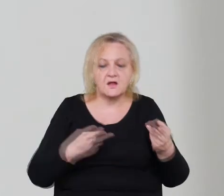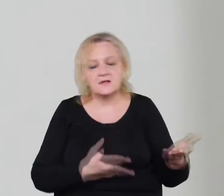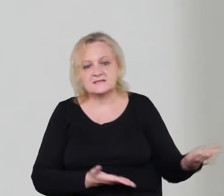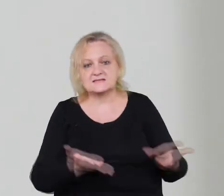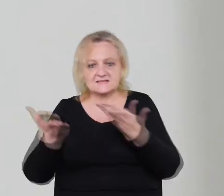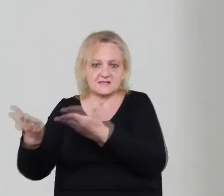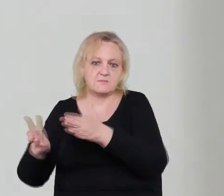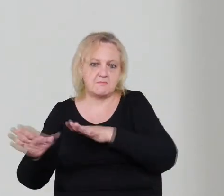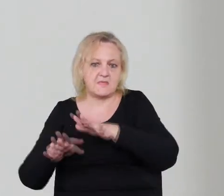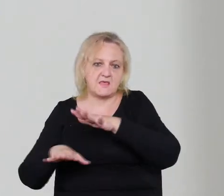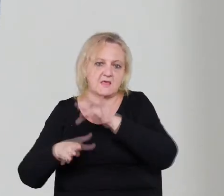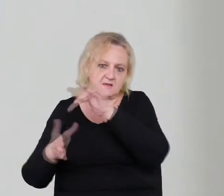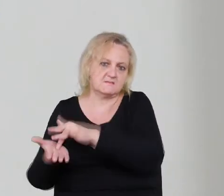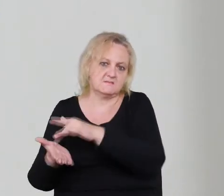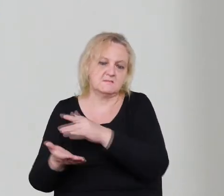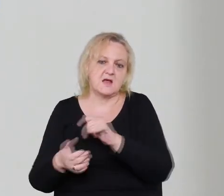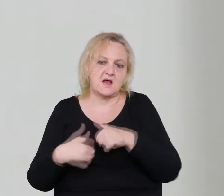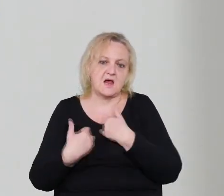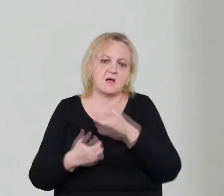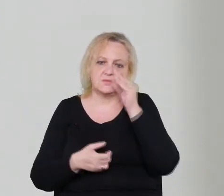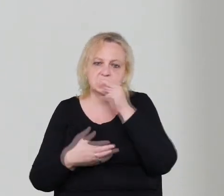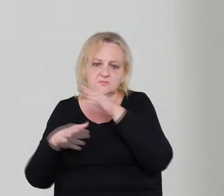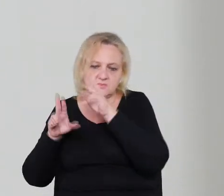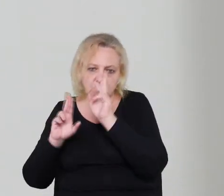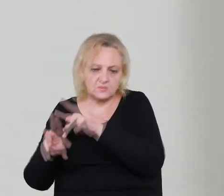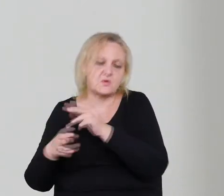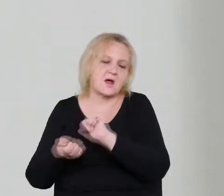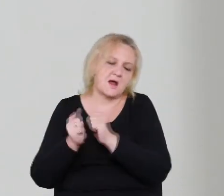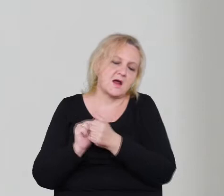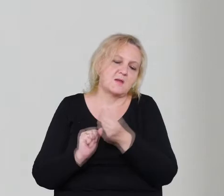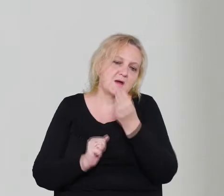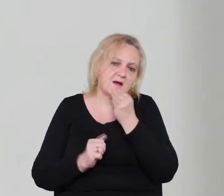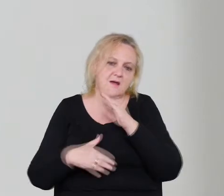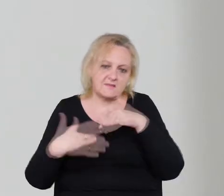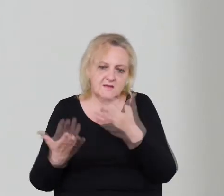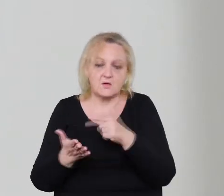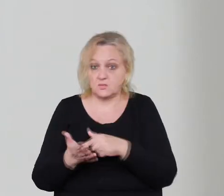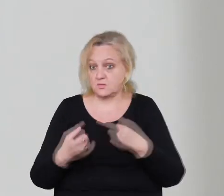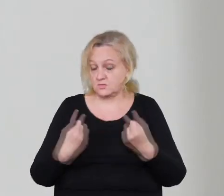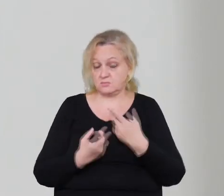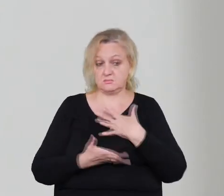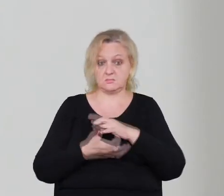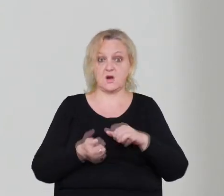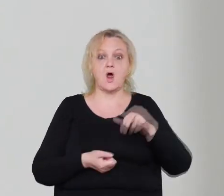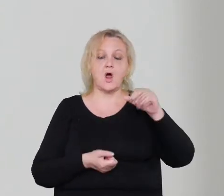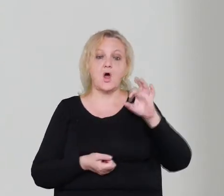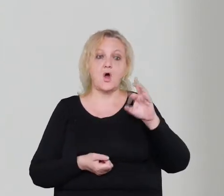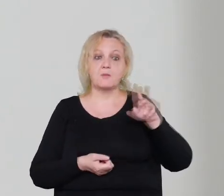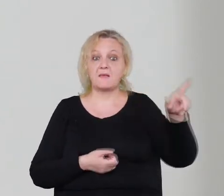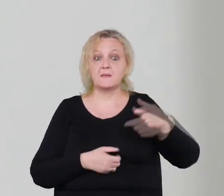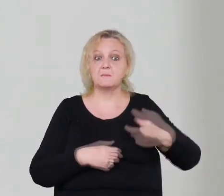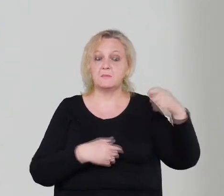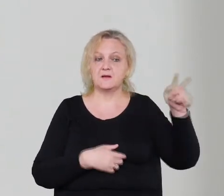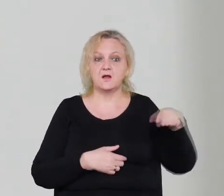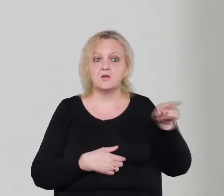miejsca żeby tam się nie wiem przespać na Jeśli tak dalej I ta sytuacja była najbardziej przerażająca orbana bo